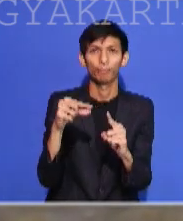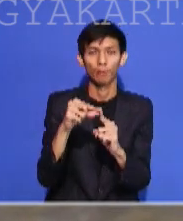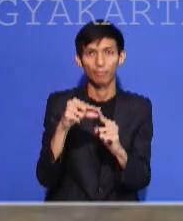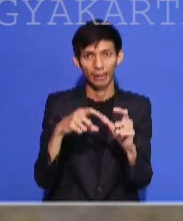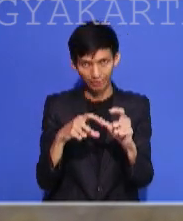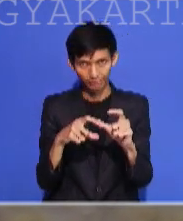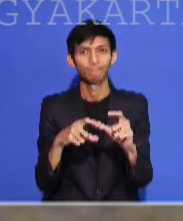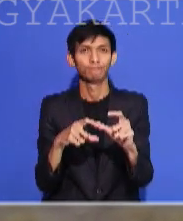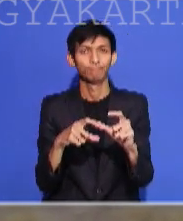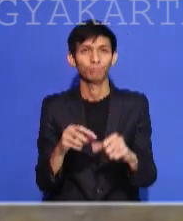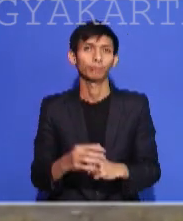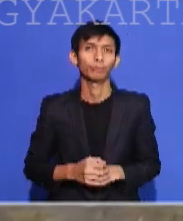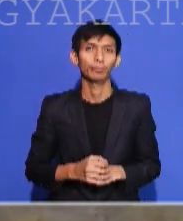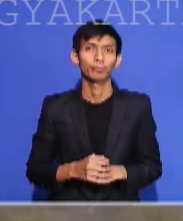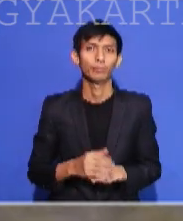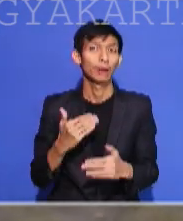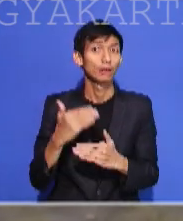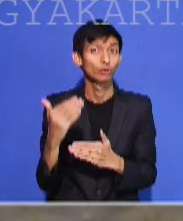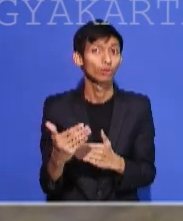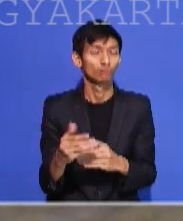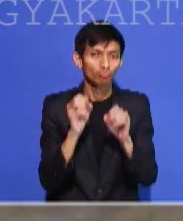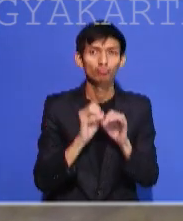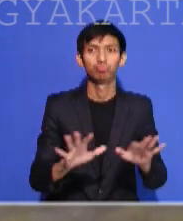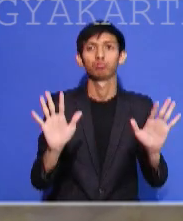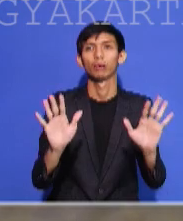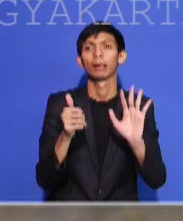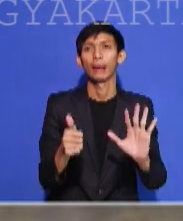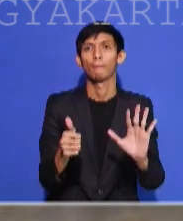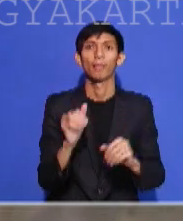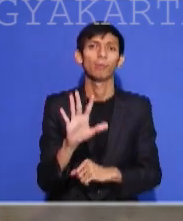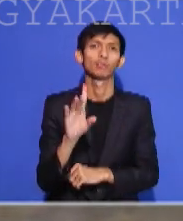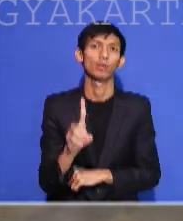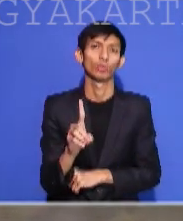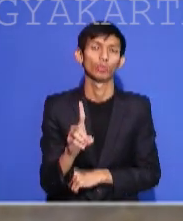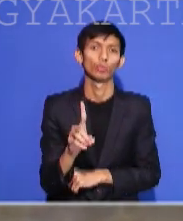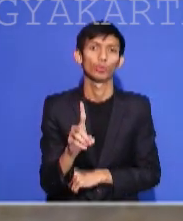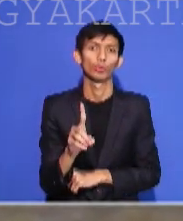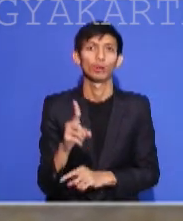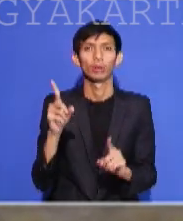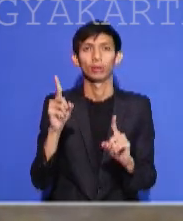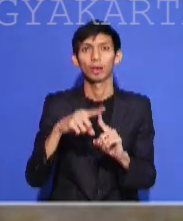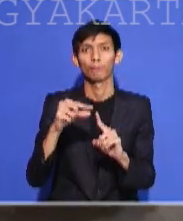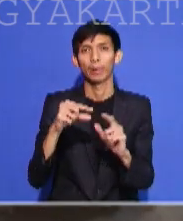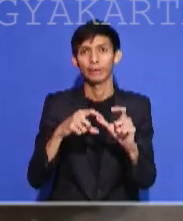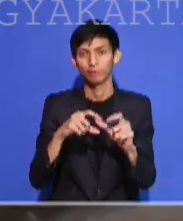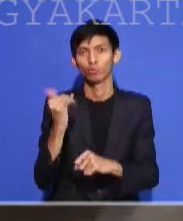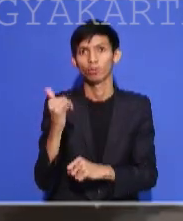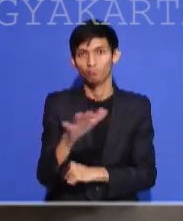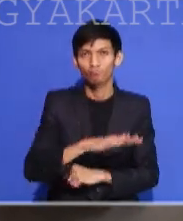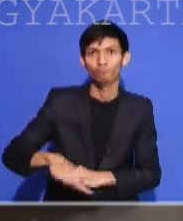diserahkan kepada PPS dan kemudian akan distribusikan ke 651 PPS di kota